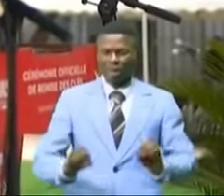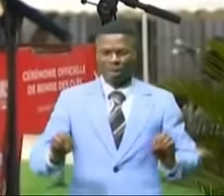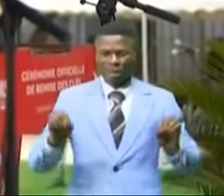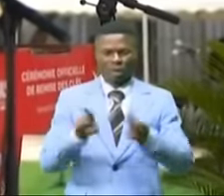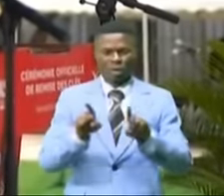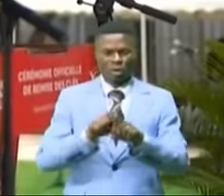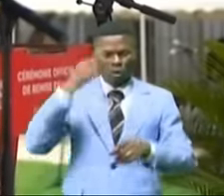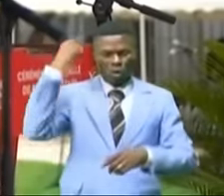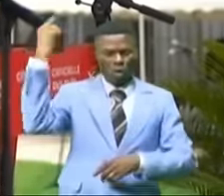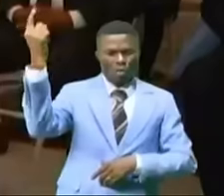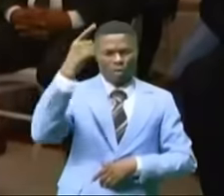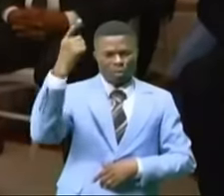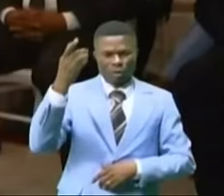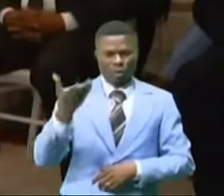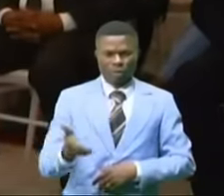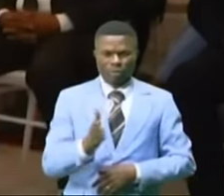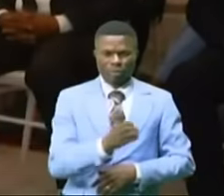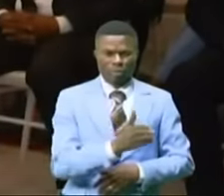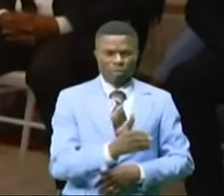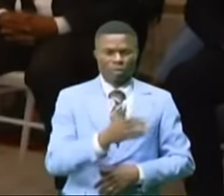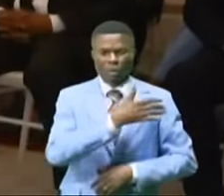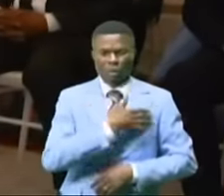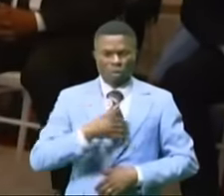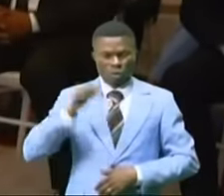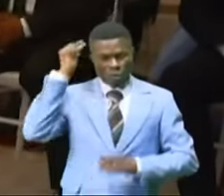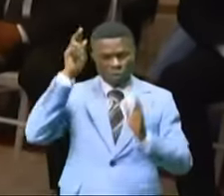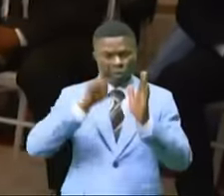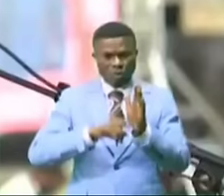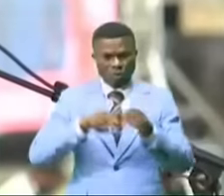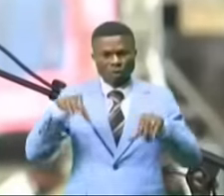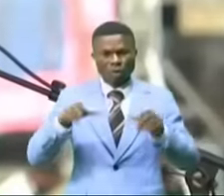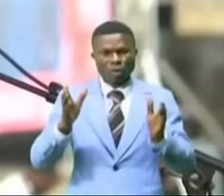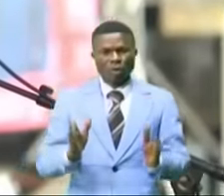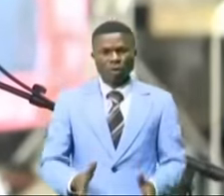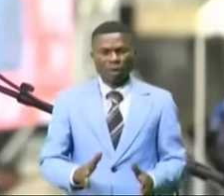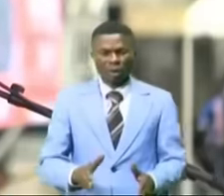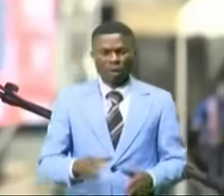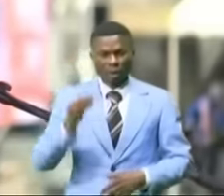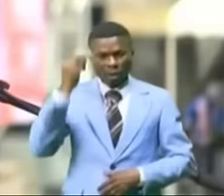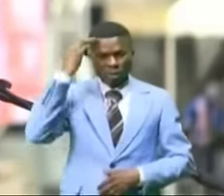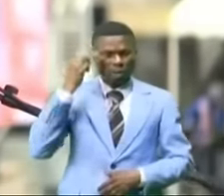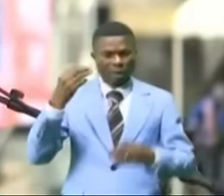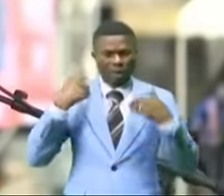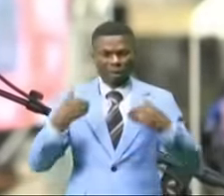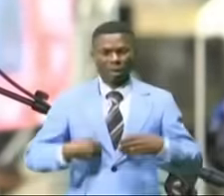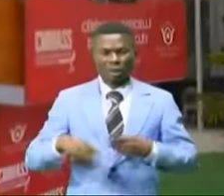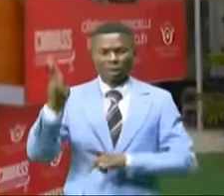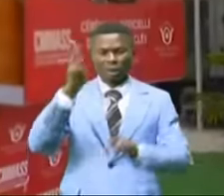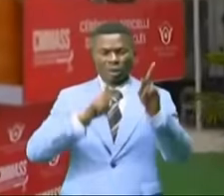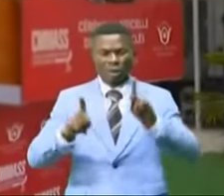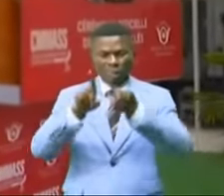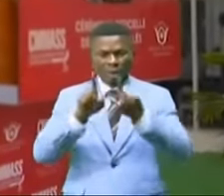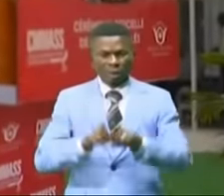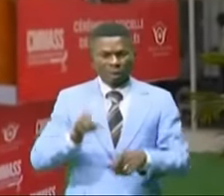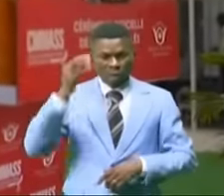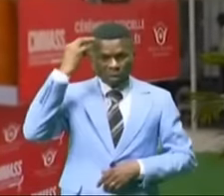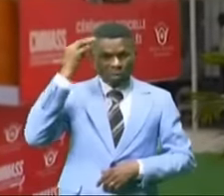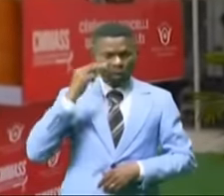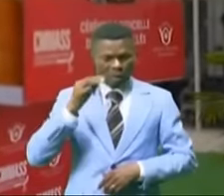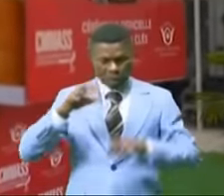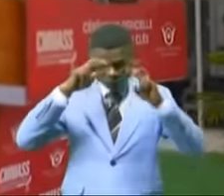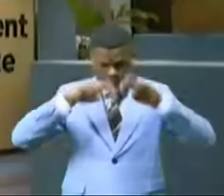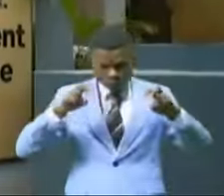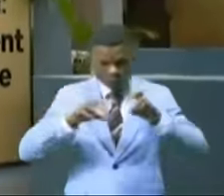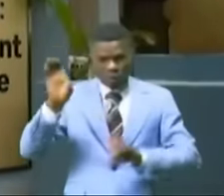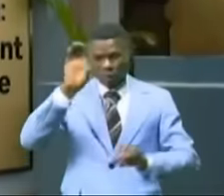normes internationales. Au nom du gouvernement congolais, les ministres de la Santé publique et celui de la recherche scientifique